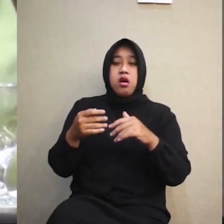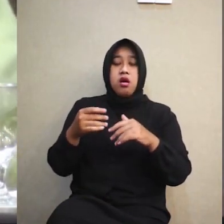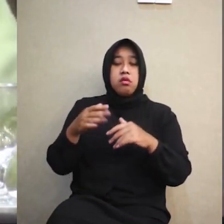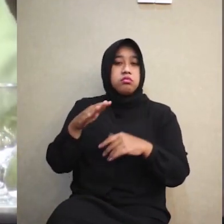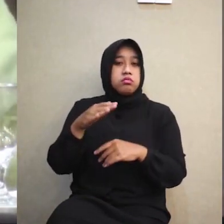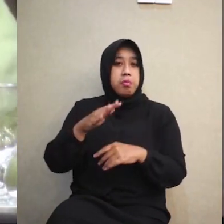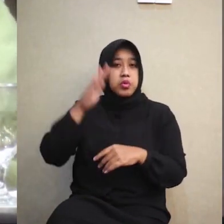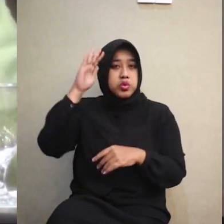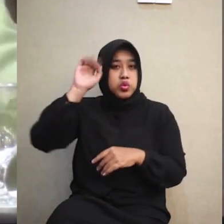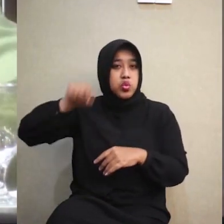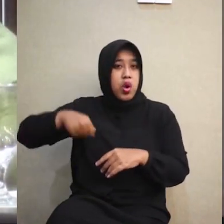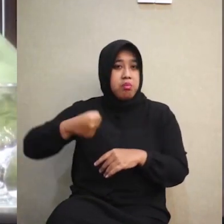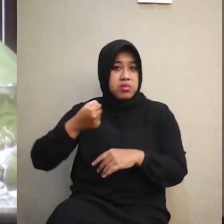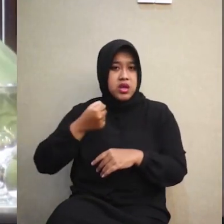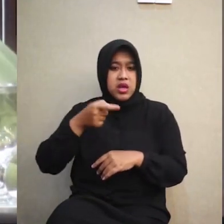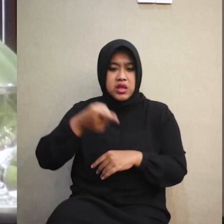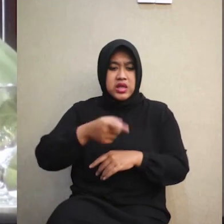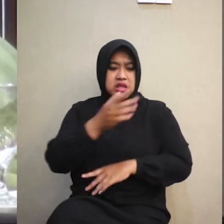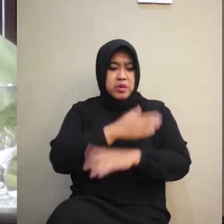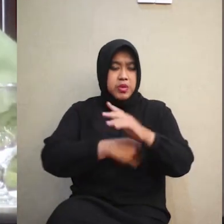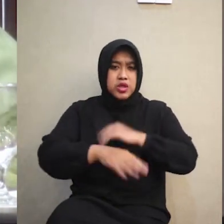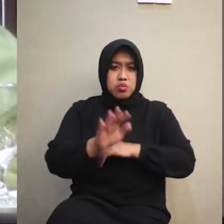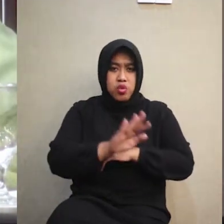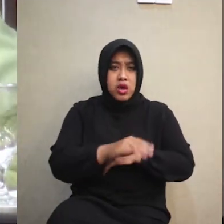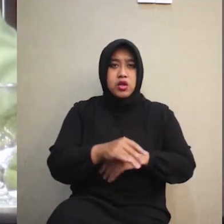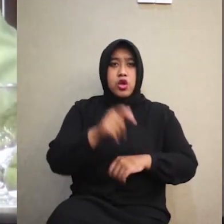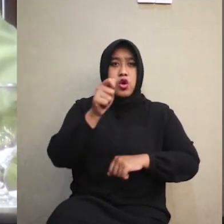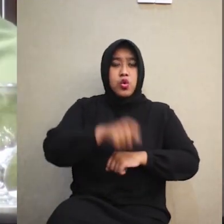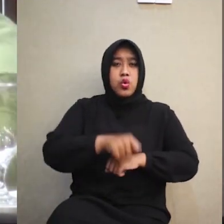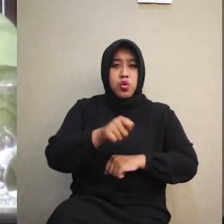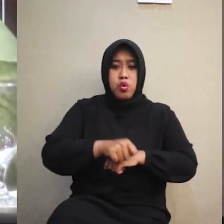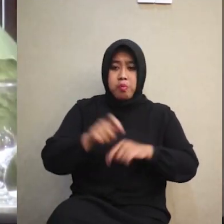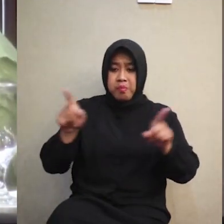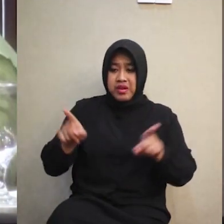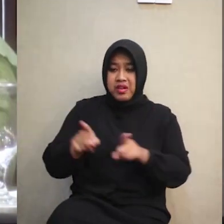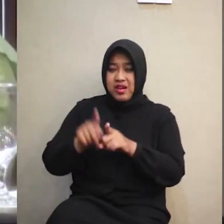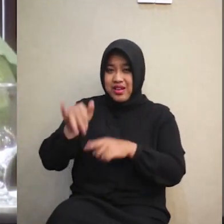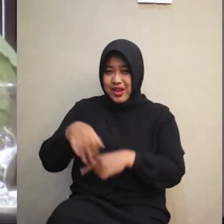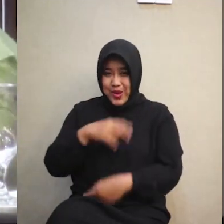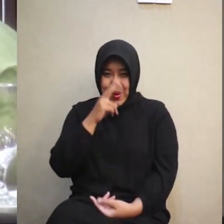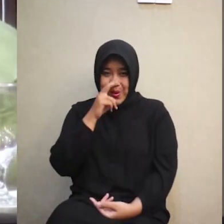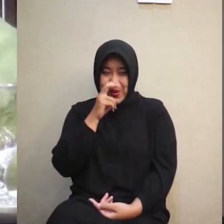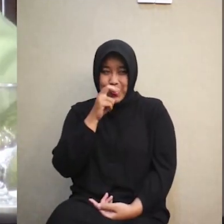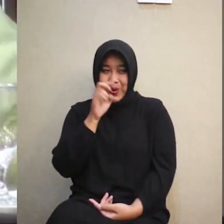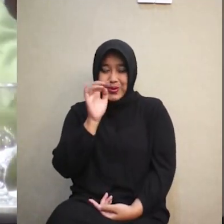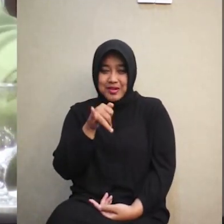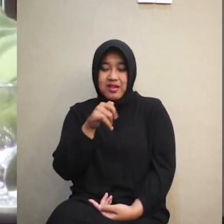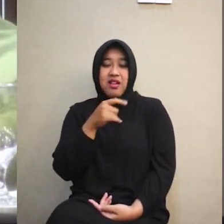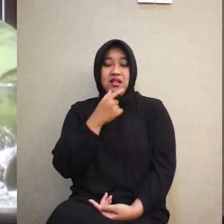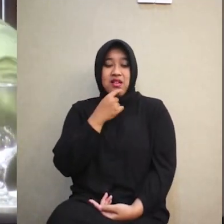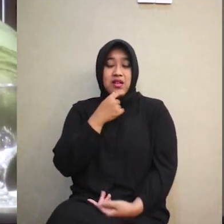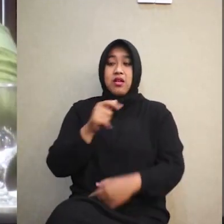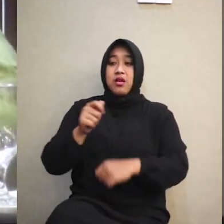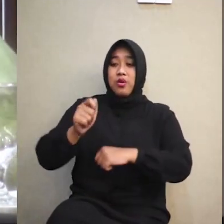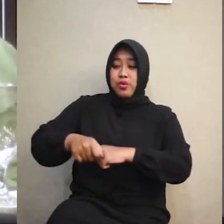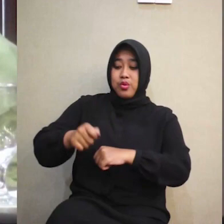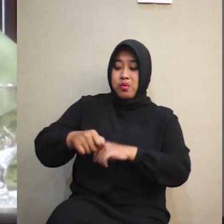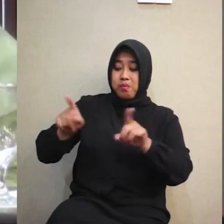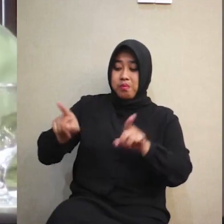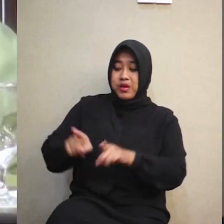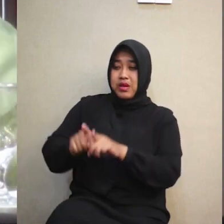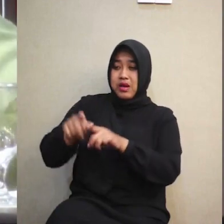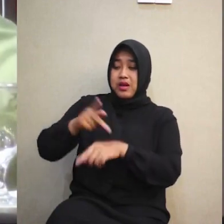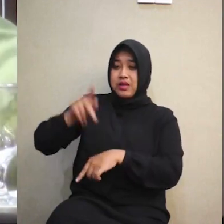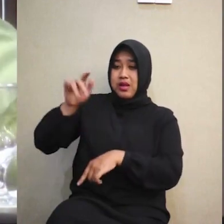kemudian dihukum Perkawinan Kita lucu kan terus dihukum Perkawinan Kita